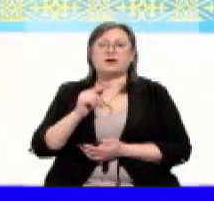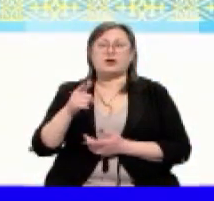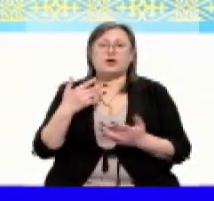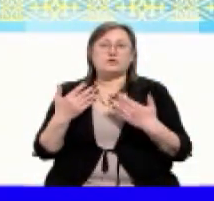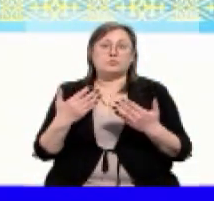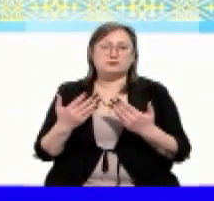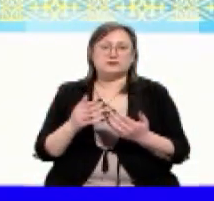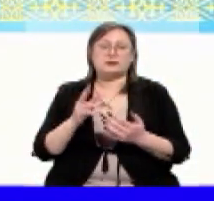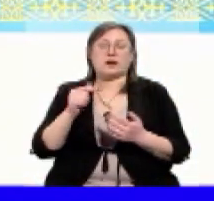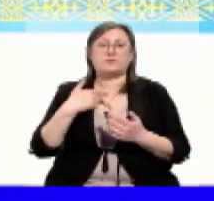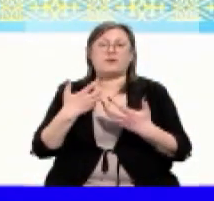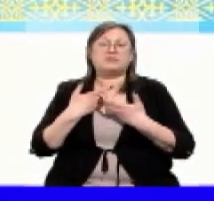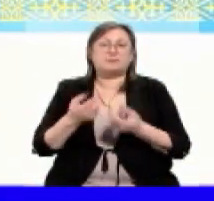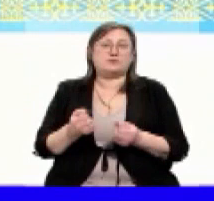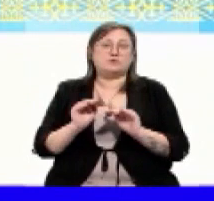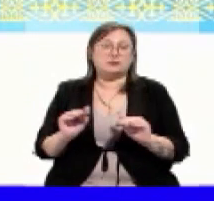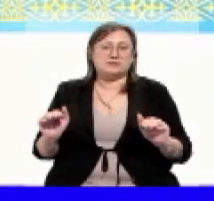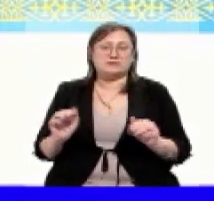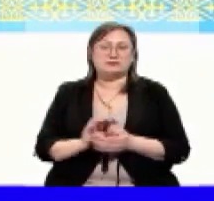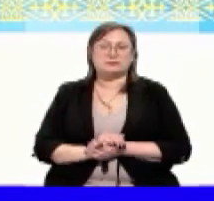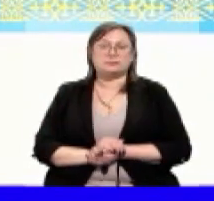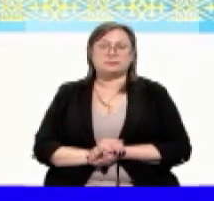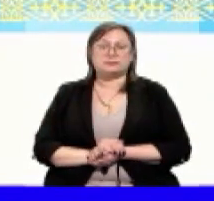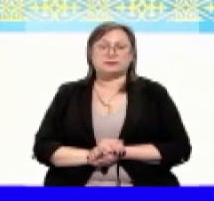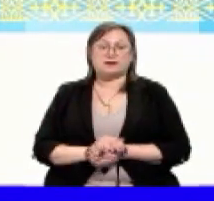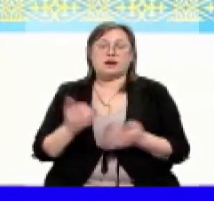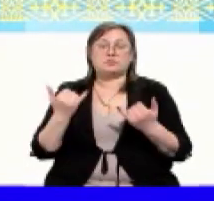ағылшыннан көбіне ән ретінде кейбір кластарға